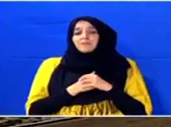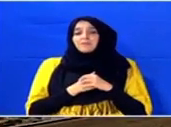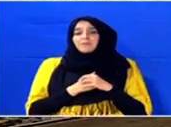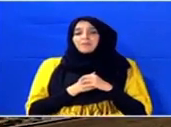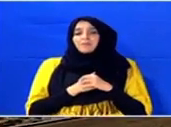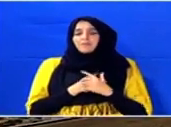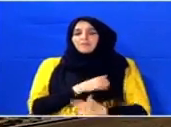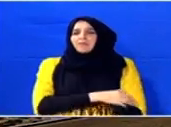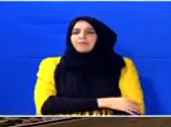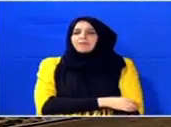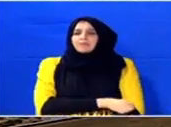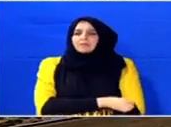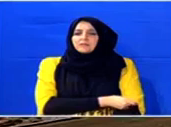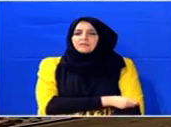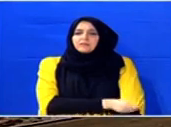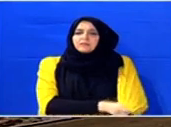همم فراق